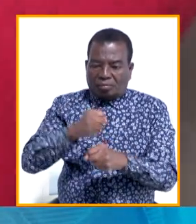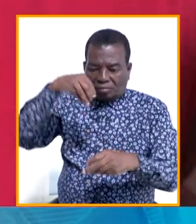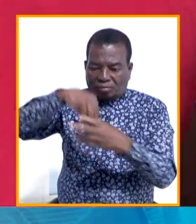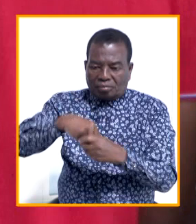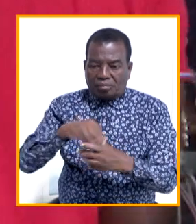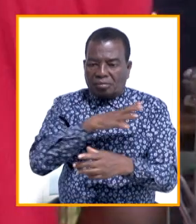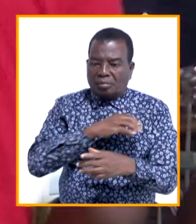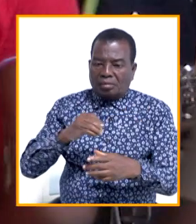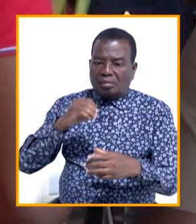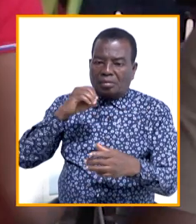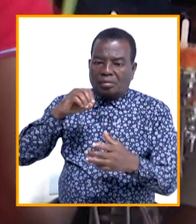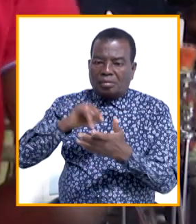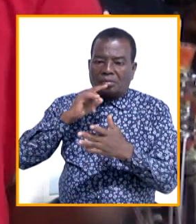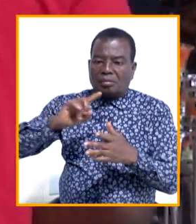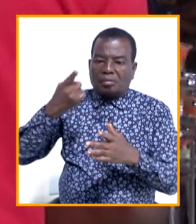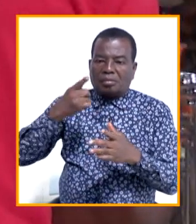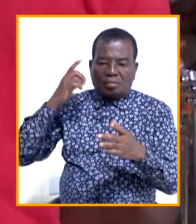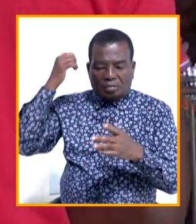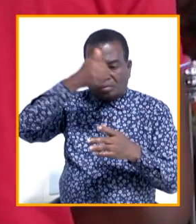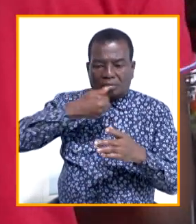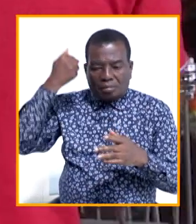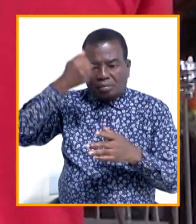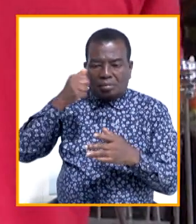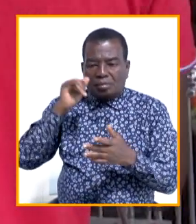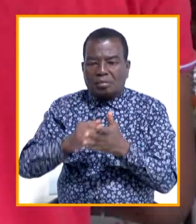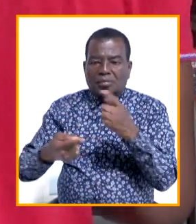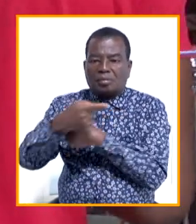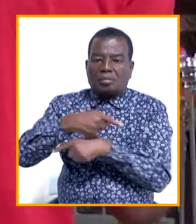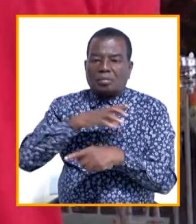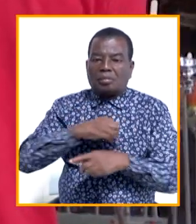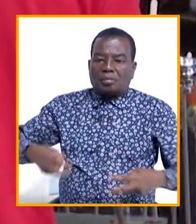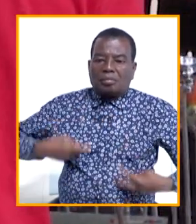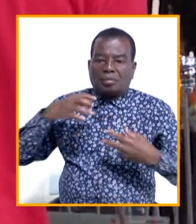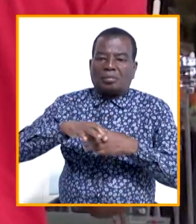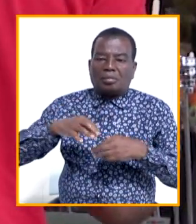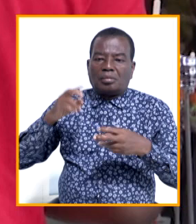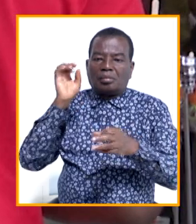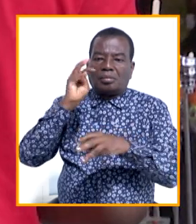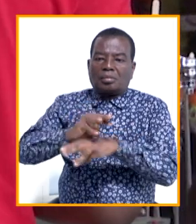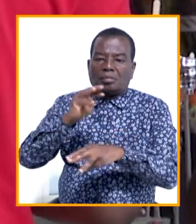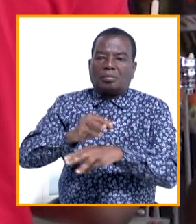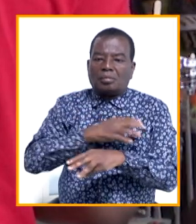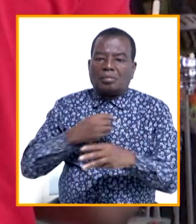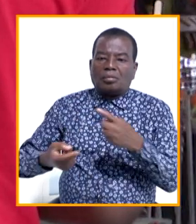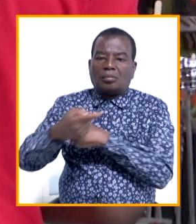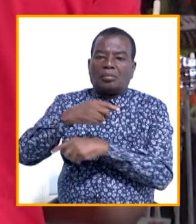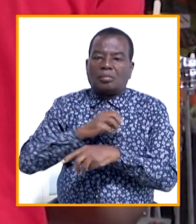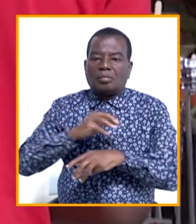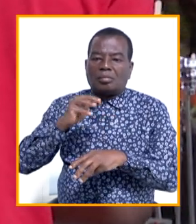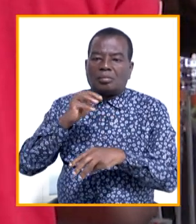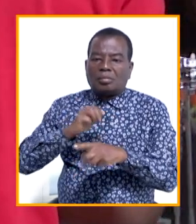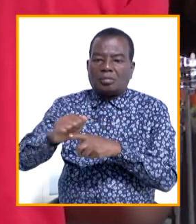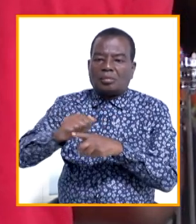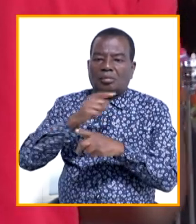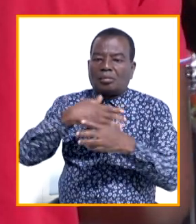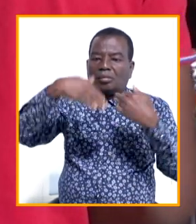enc VO est l'une des premiers en Afrique aujourd'hui c'est avec Briot que je je je vis de ce métier et et aujourd'hui j'arrive à former toute une